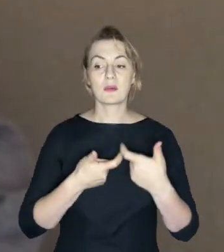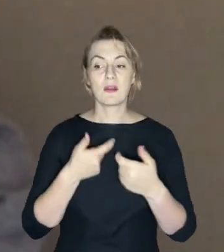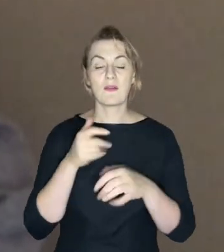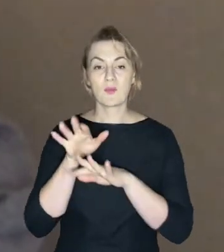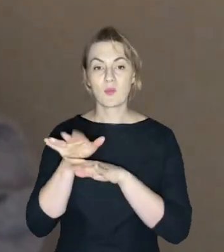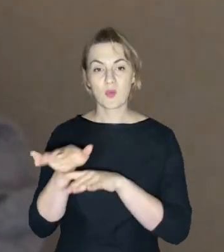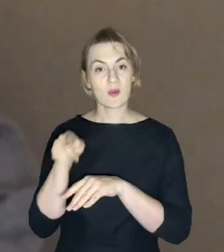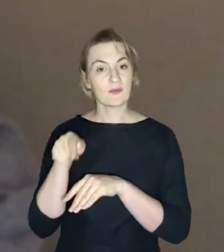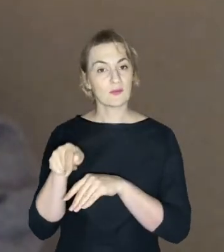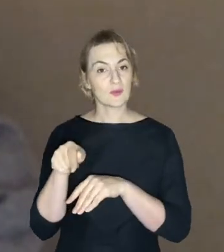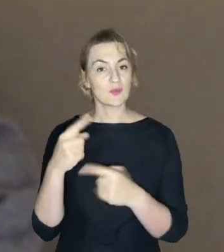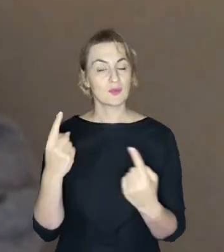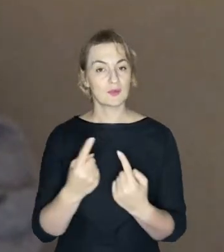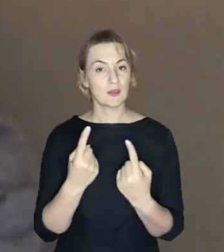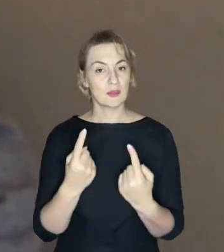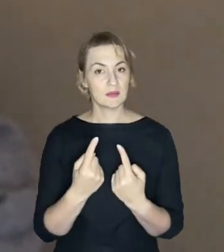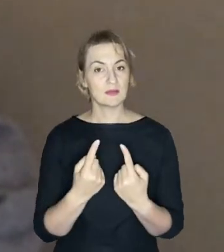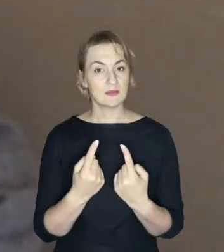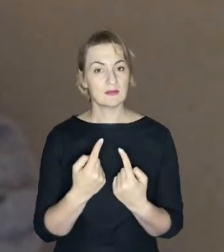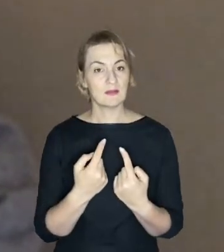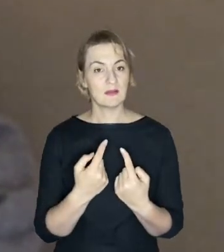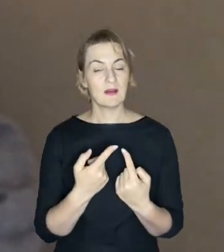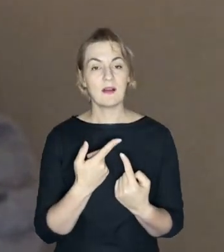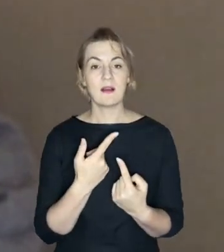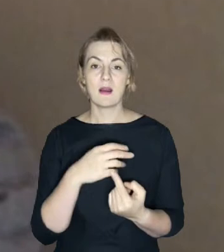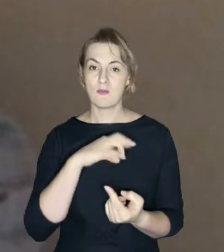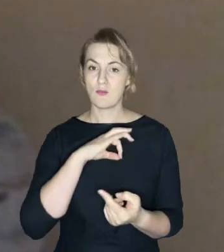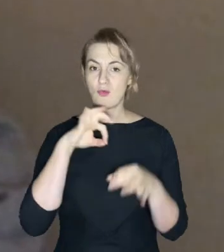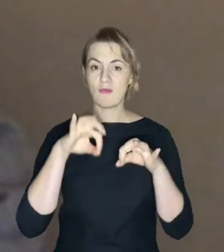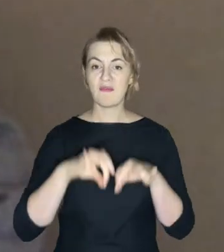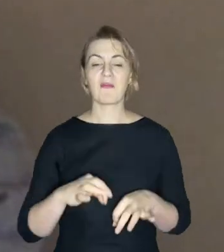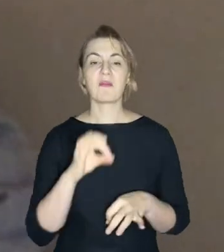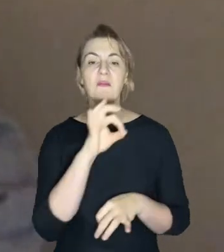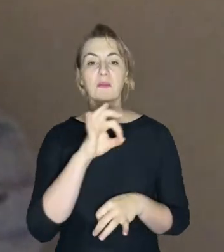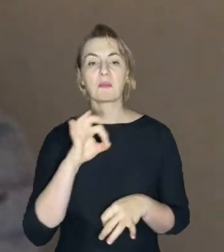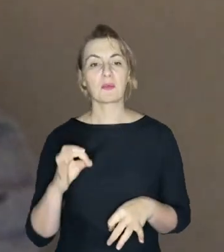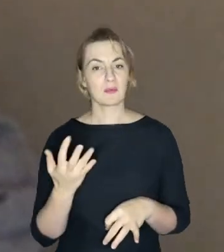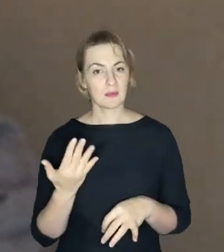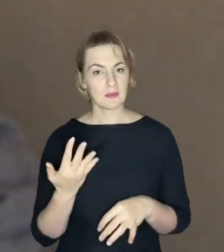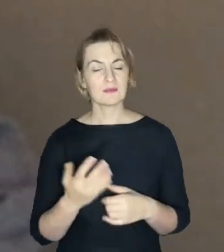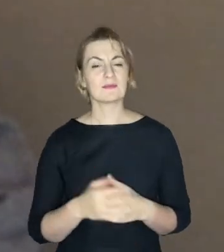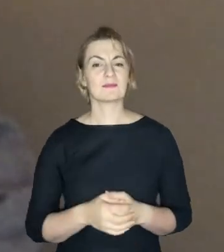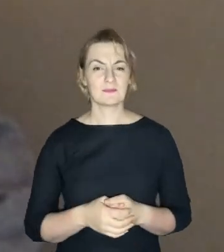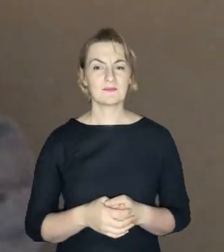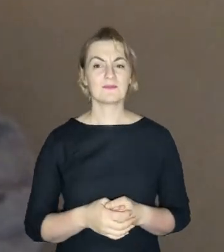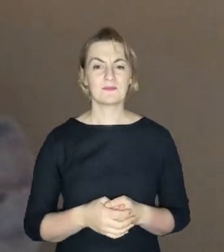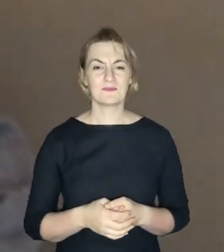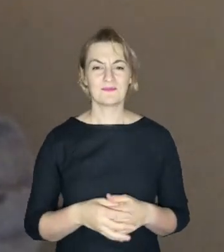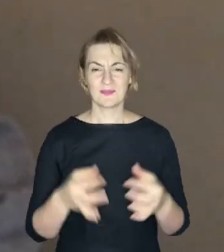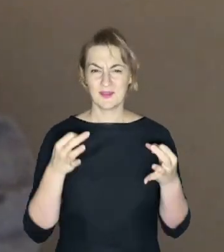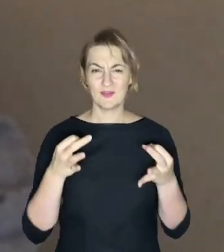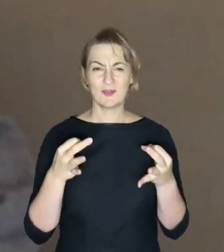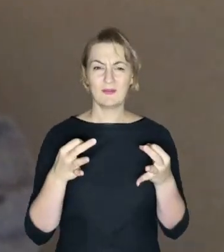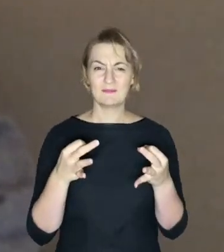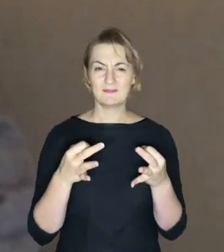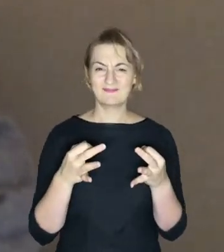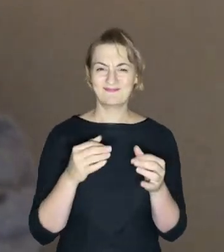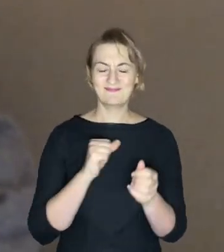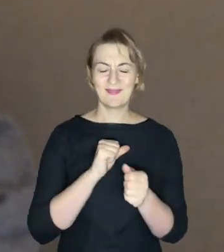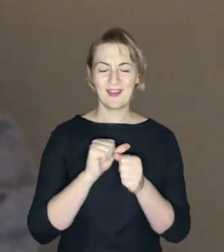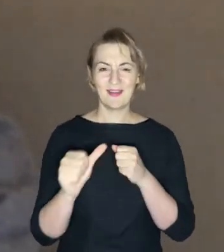że no, dzieje się tak, jak się dzieje. I to jest bardzo silnie obecne. Oprócz